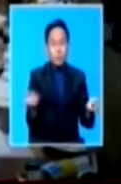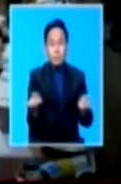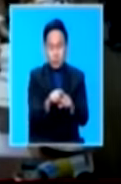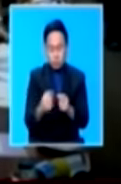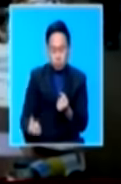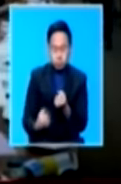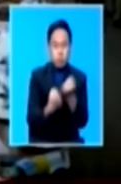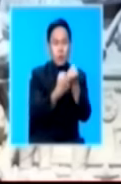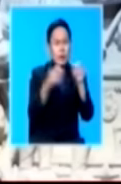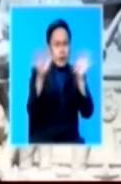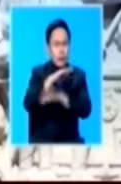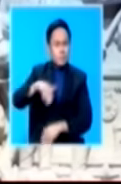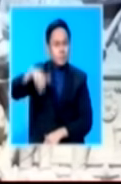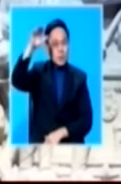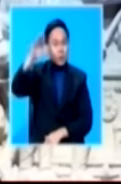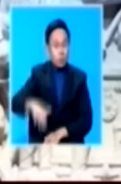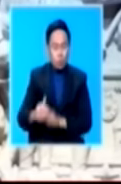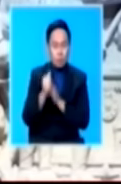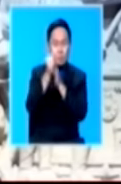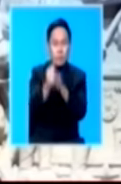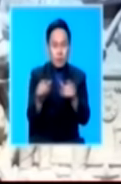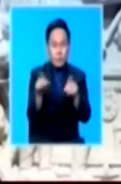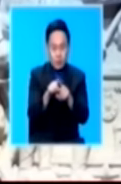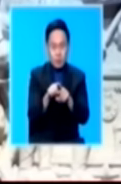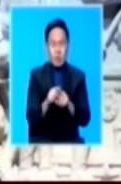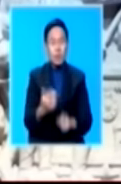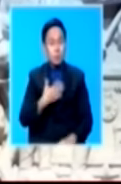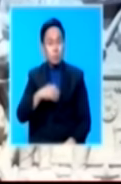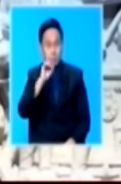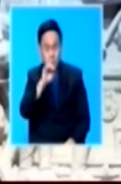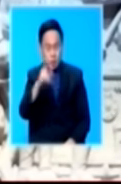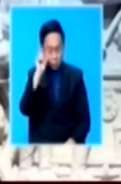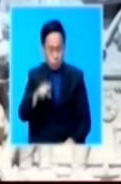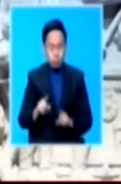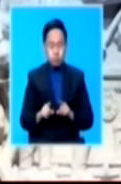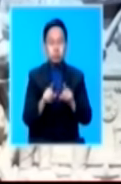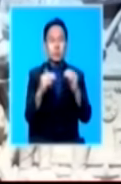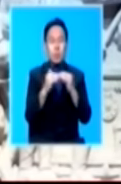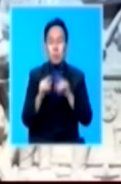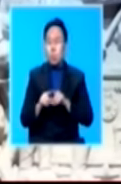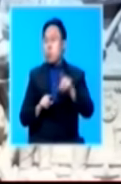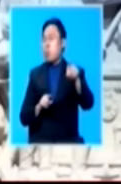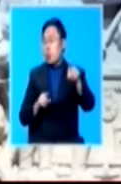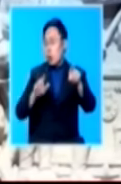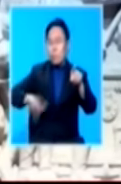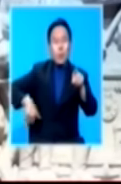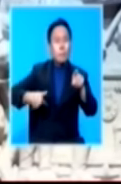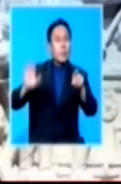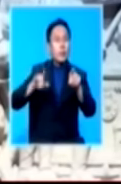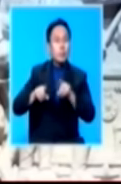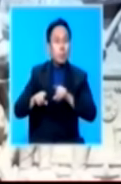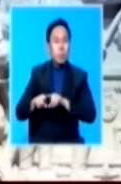พี่จูงน้องนะเราเคยสัญญาไว้ว่าเราจะ strong together ไงเพราะฉะนั้นเราต้องมีรายได้สูงขึ้นนะด้ว